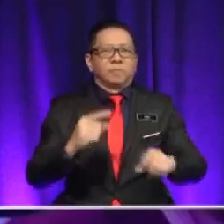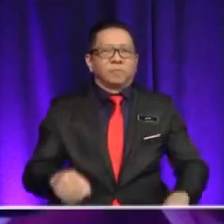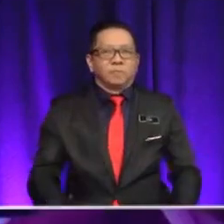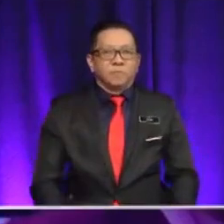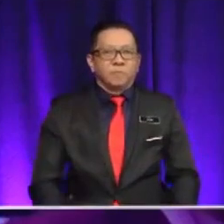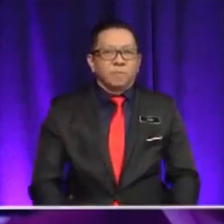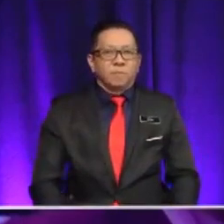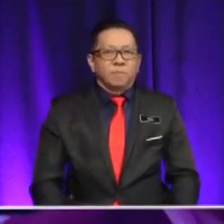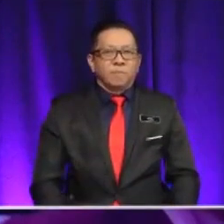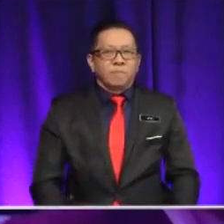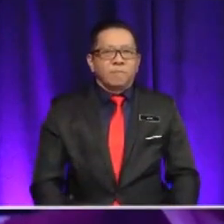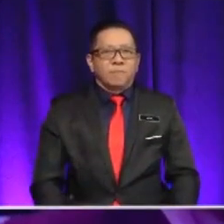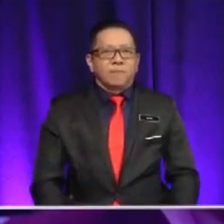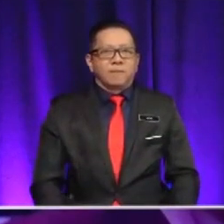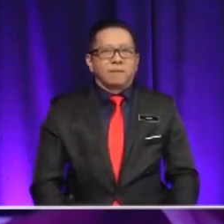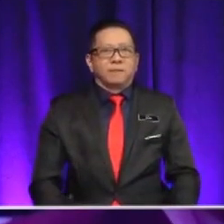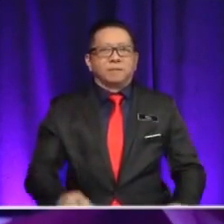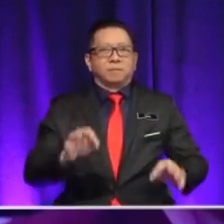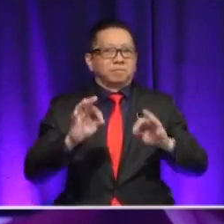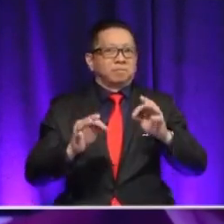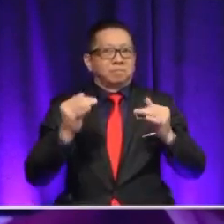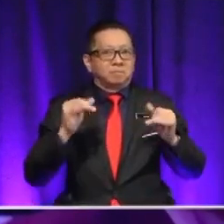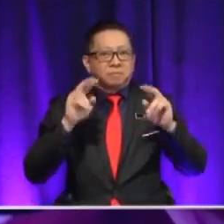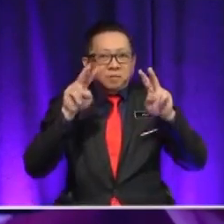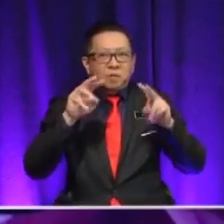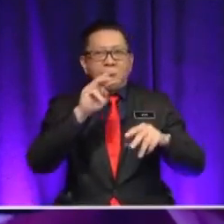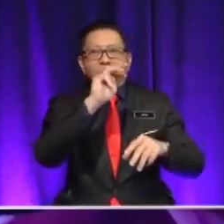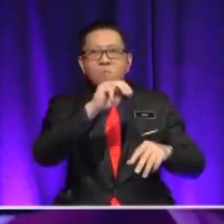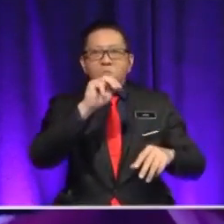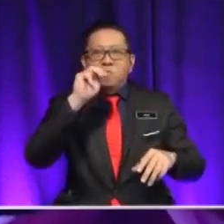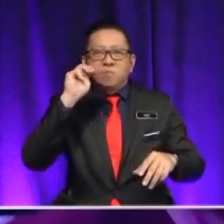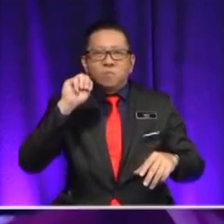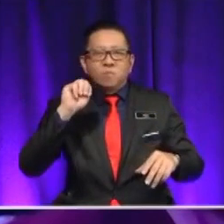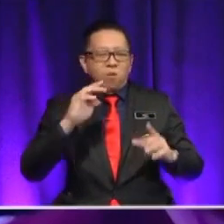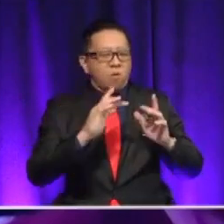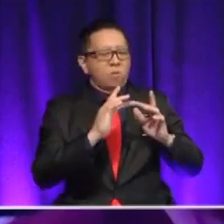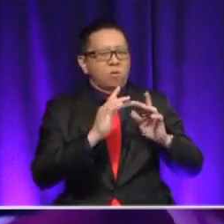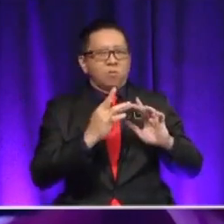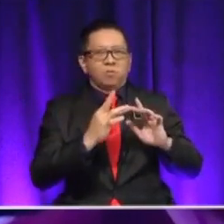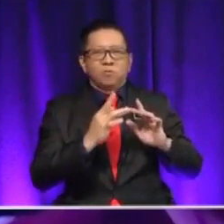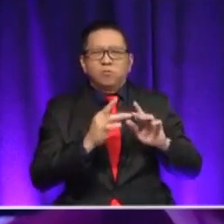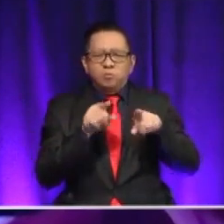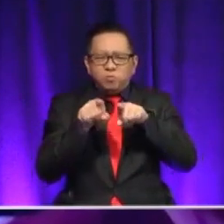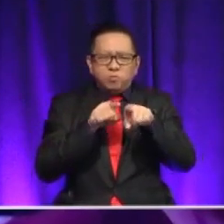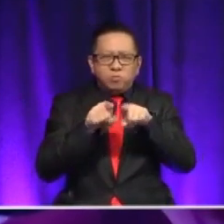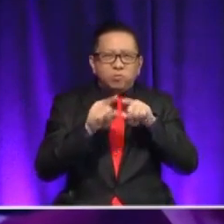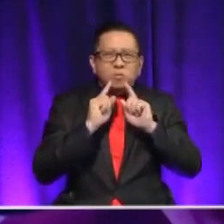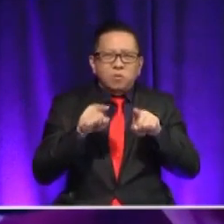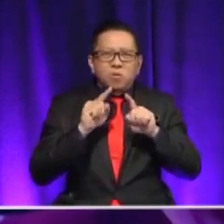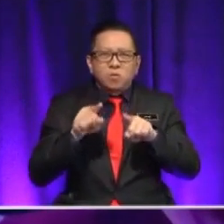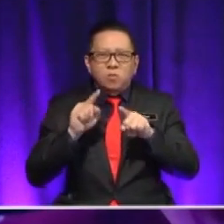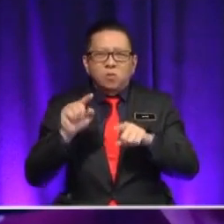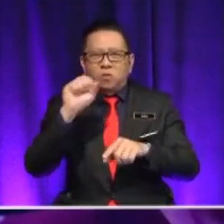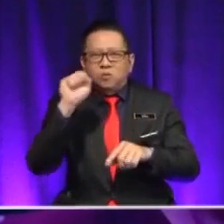cikgu, momentum kawan-kawan saya dalam talian ni dalam menjawab soalan masing-masing, jawab soalan masing-masing turut serta. Jadi